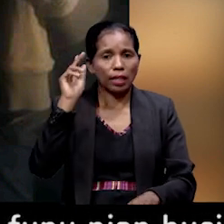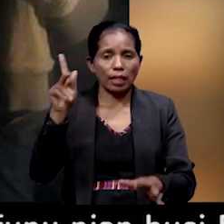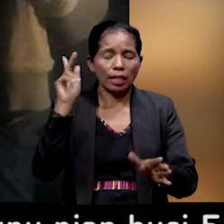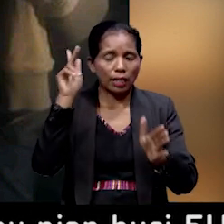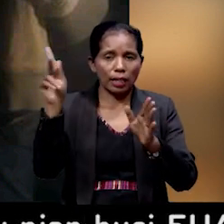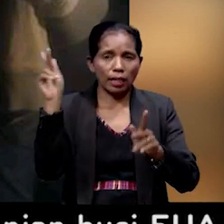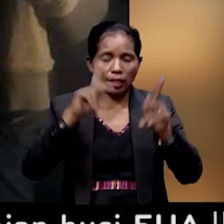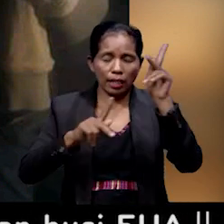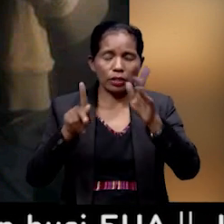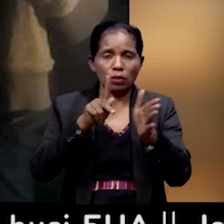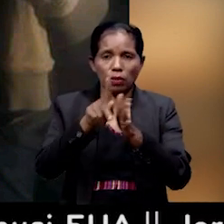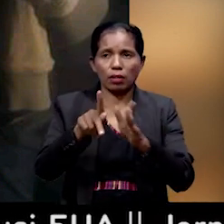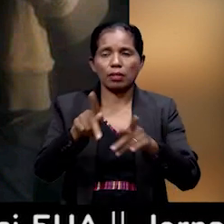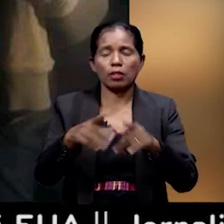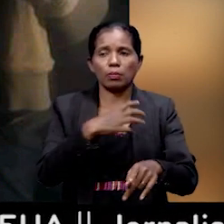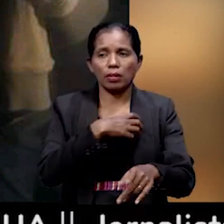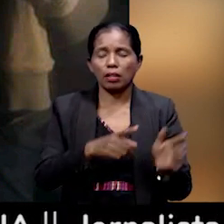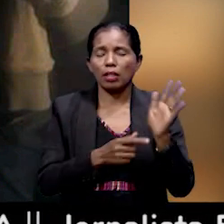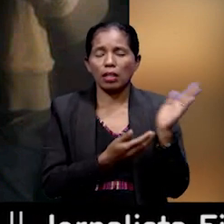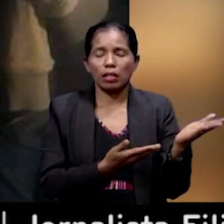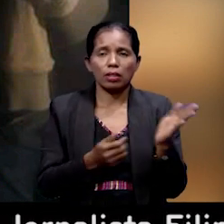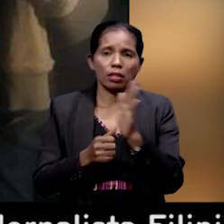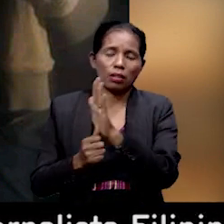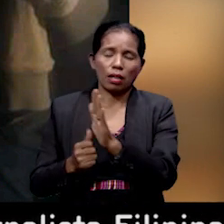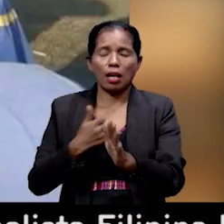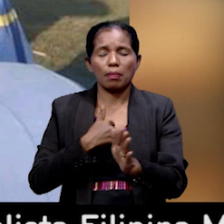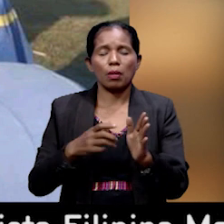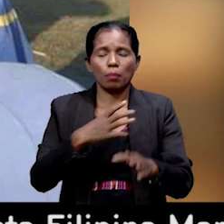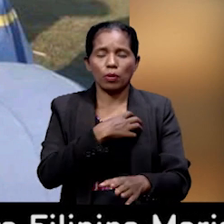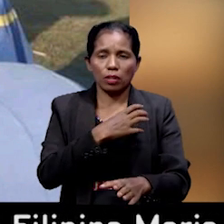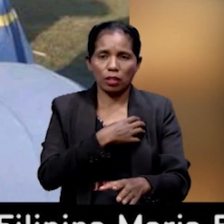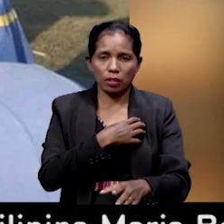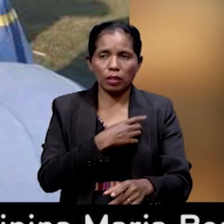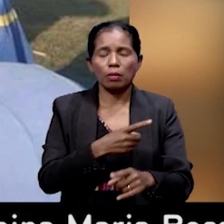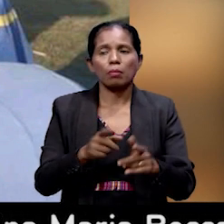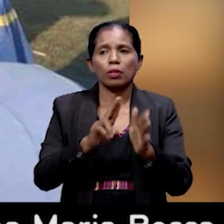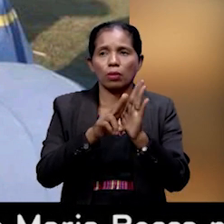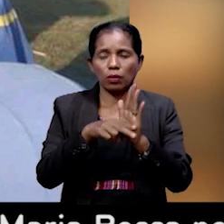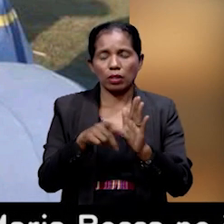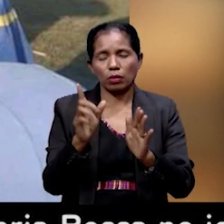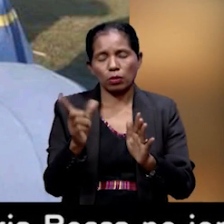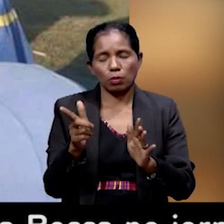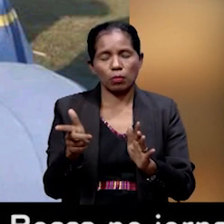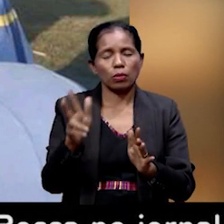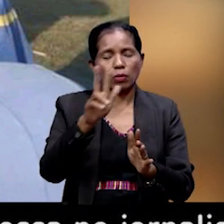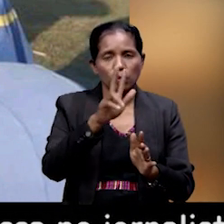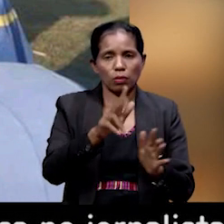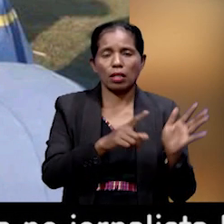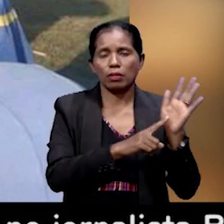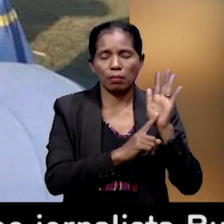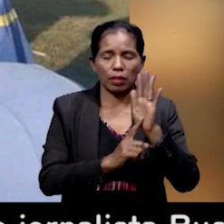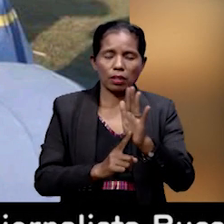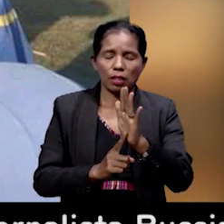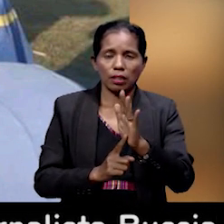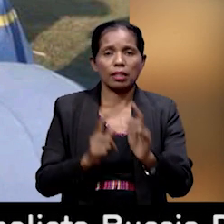akontese suspeitu entregaan ba polisia ho dihalau detensaun durante horas itu nuras in roa, walau ka presenta ba primero interrogatorio iha tribunal